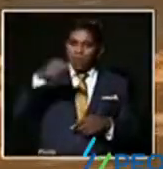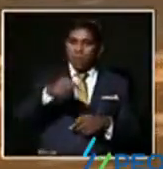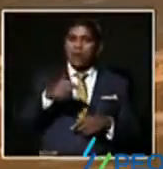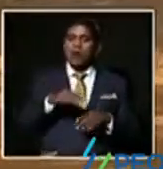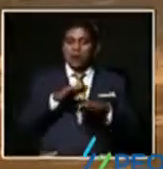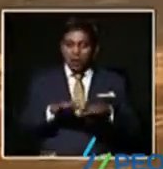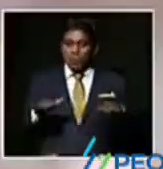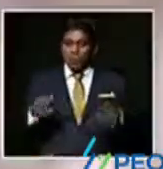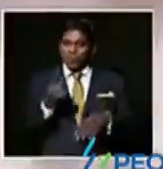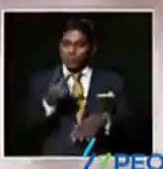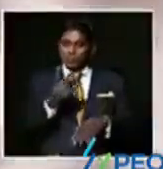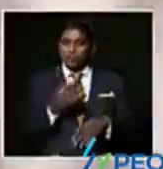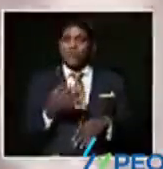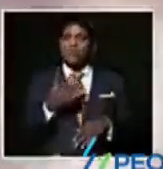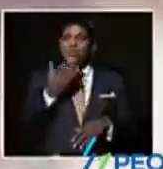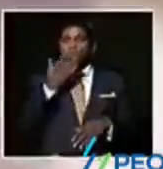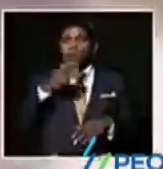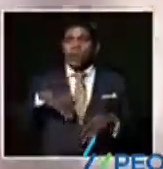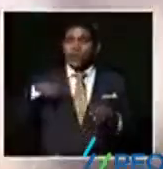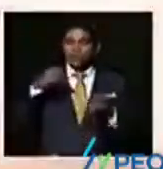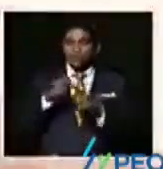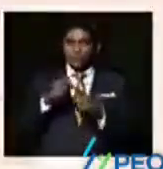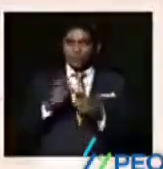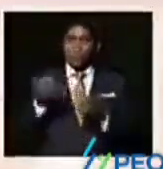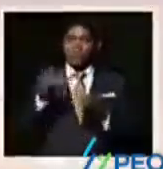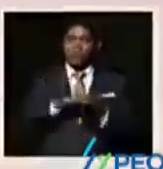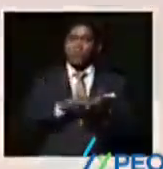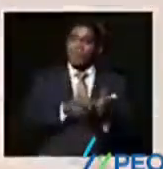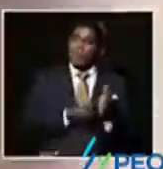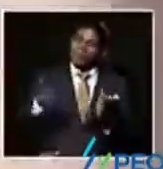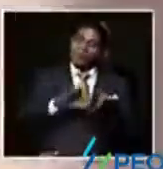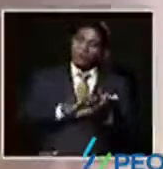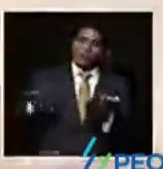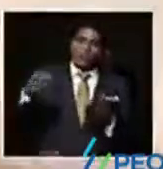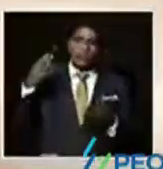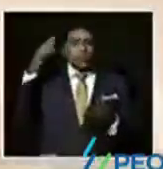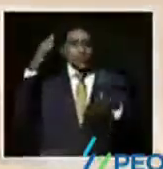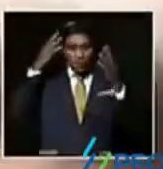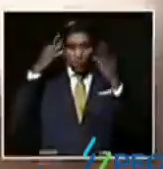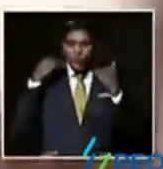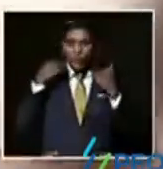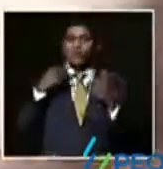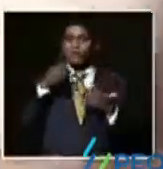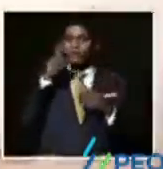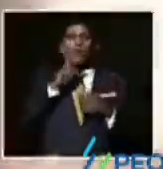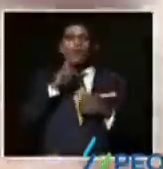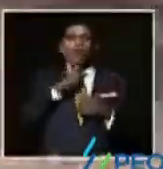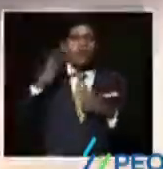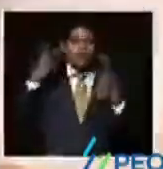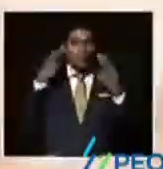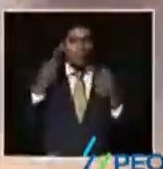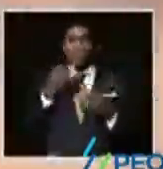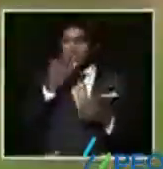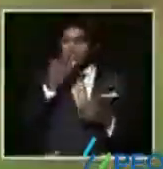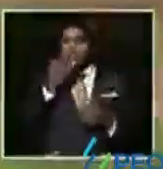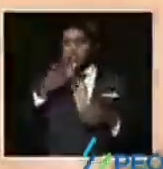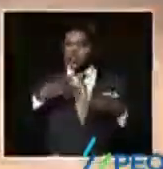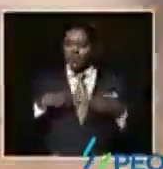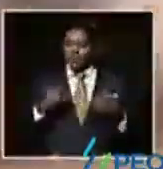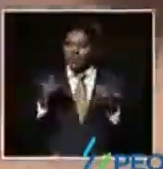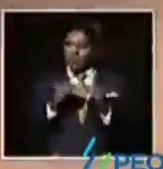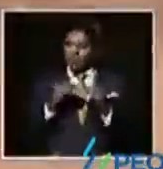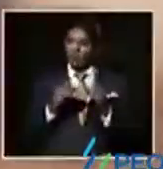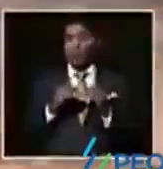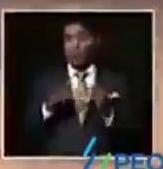දෙනෙකු විදුහල්පතිවරයා යලි හරවා යවා තිබුණේ කොණ්ඩය සහ රැවුල කපා පාසල් නිල ඇඳුමට ගැළපෙන ආකාරයට පැමිණෙන